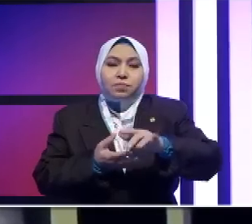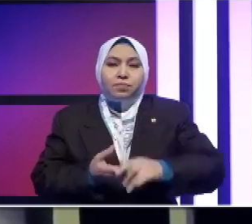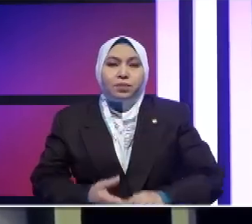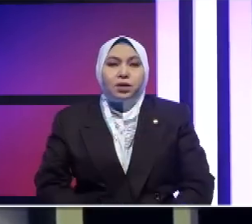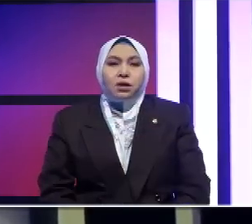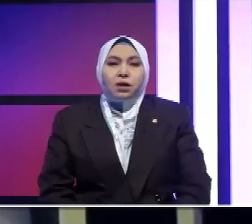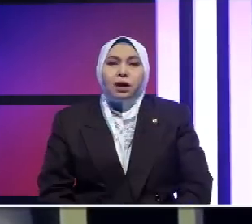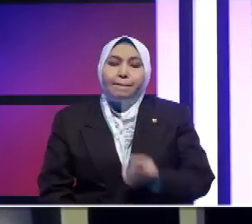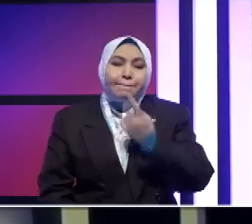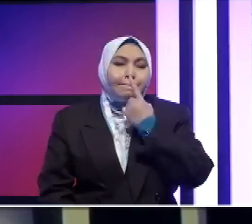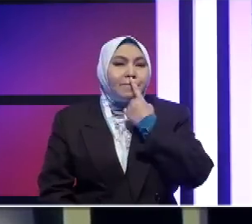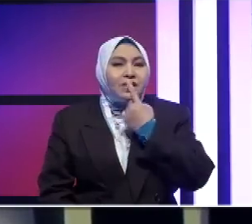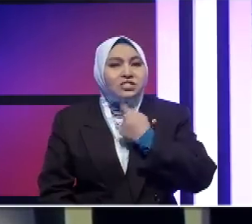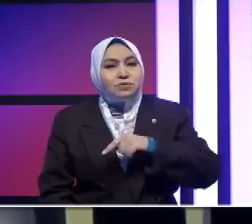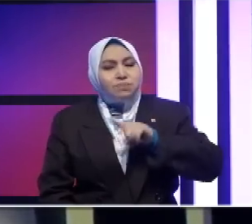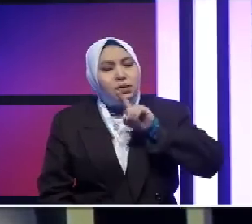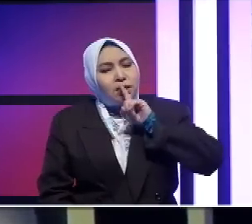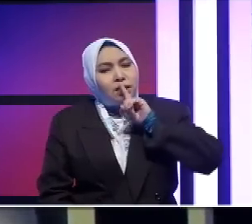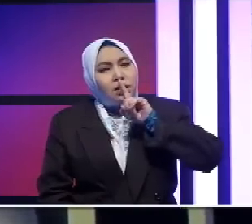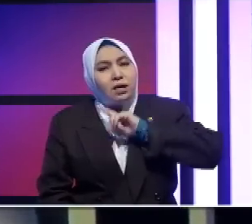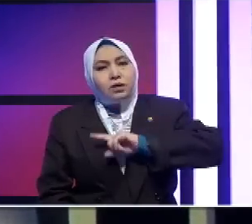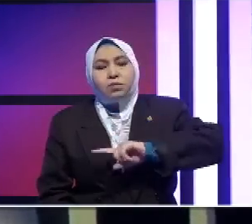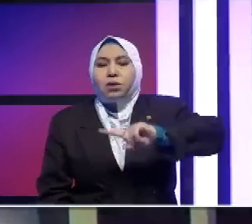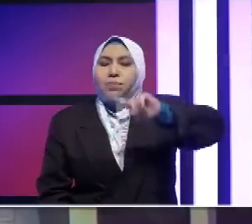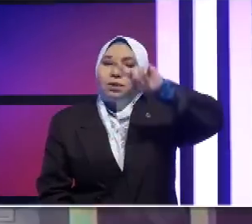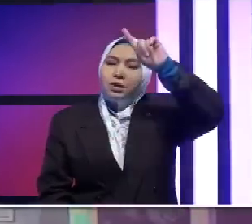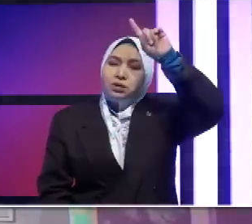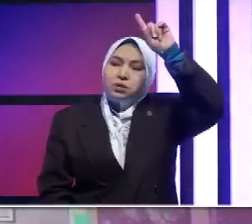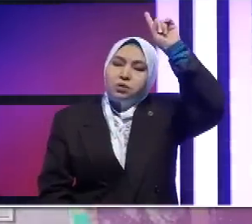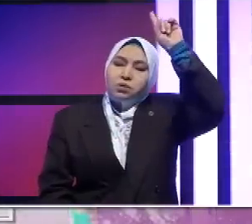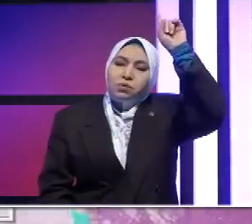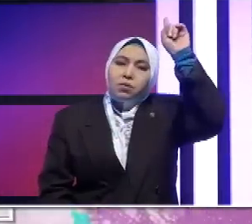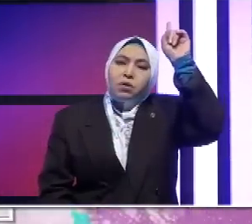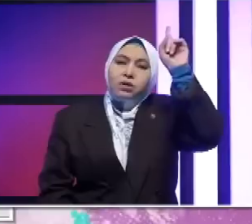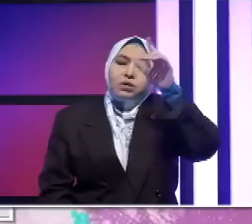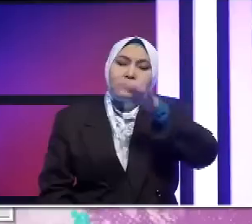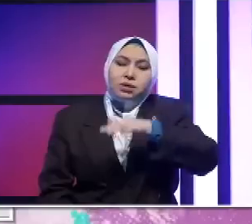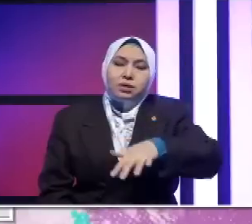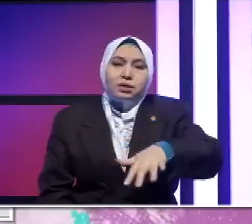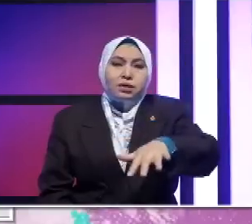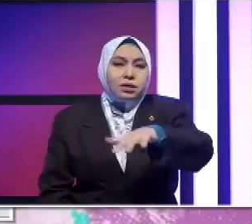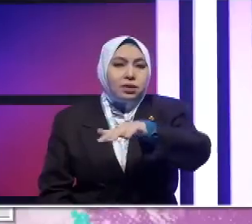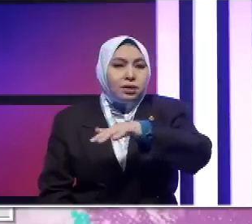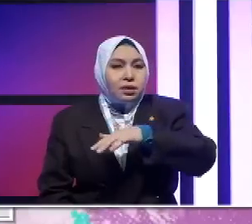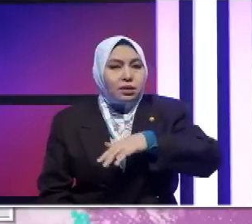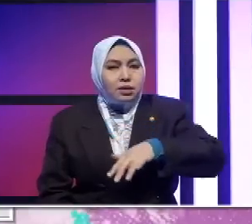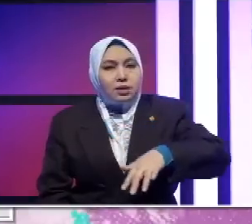الرجيم. بسم الله الرحمن